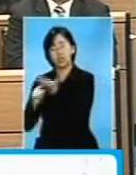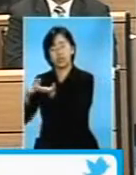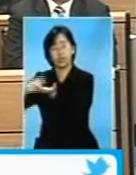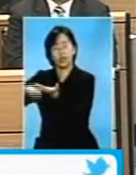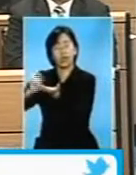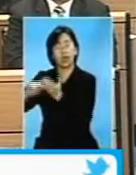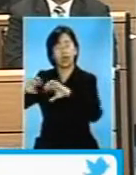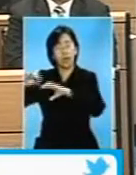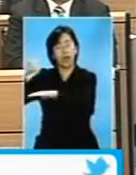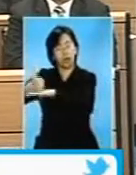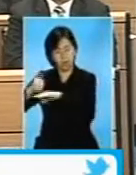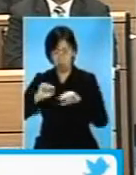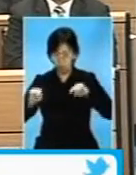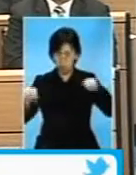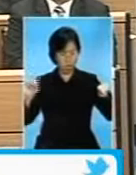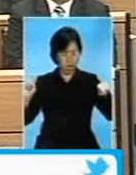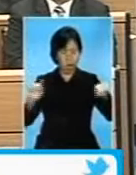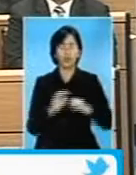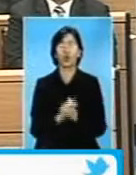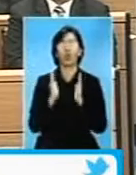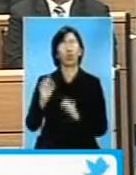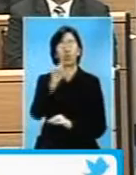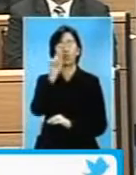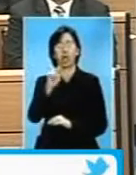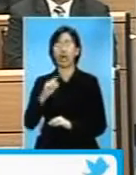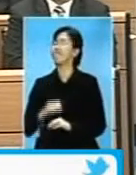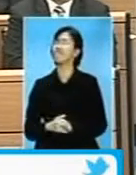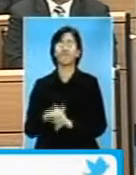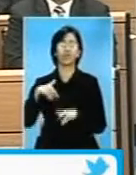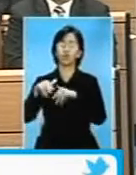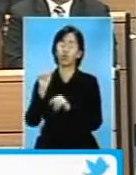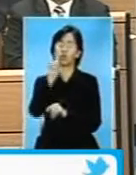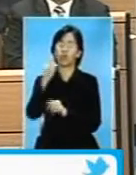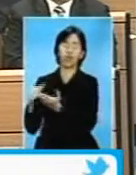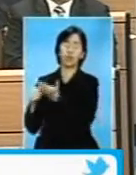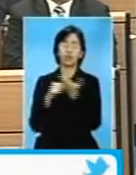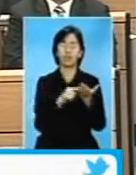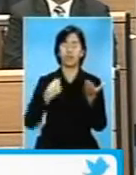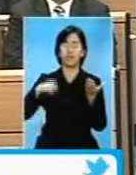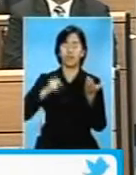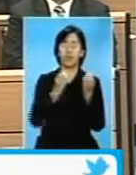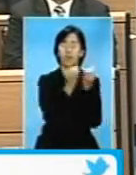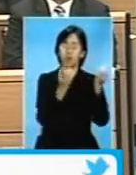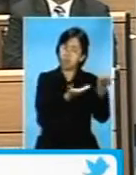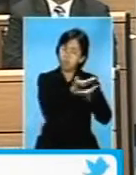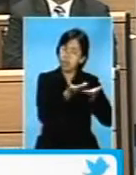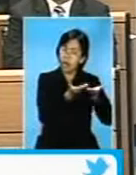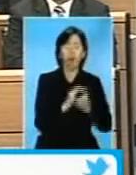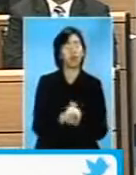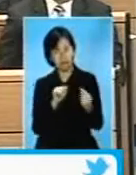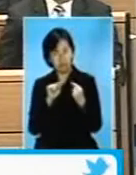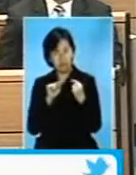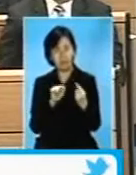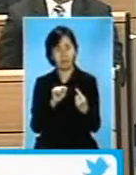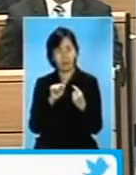ก็มีคนก็ส่งเรื่องไปศาลรัฐธรรมนูญตีความศาลรัฐธรรมนูญได้พิพากษาตัดสินมาแล้วว่าให้ยื่นทั้งสองทาง